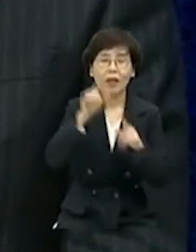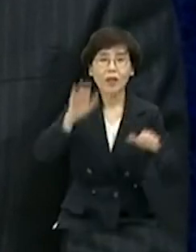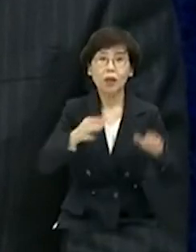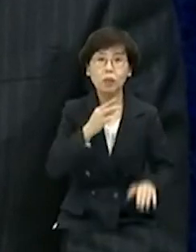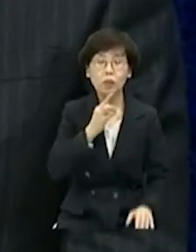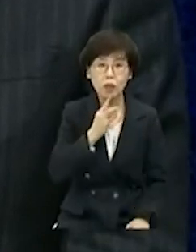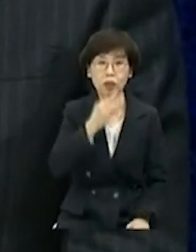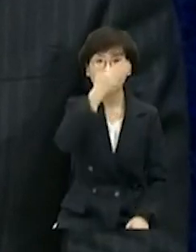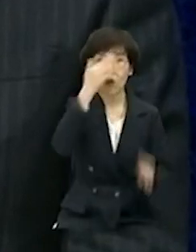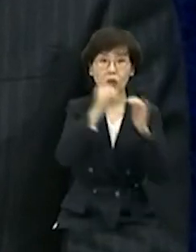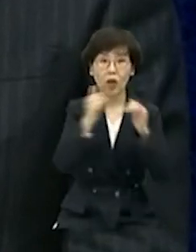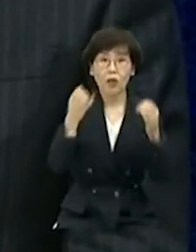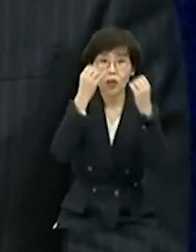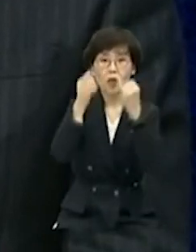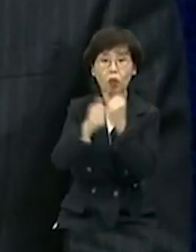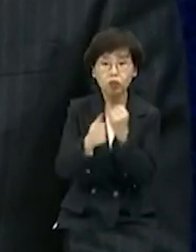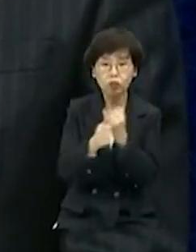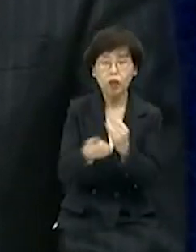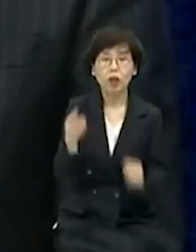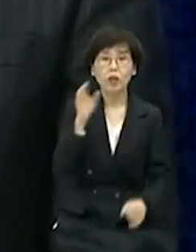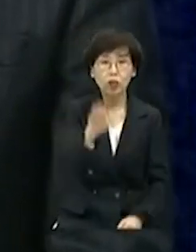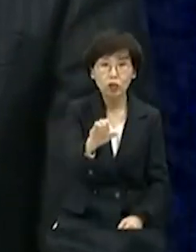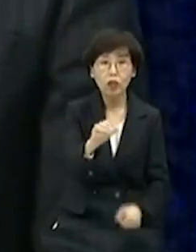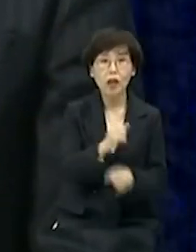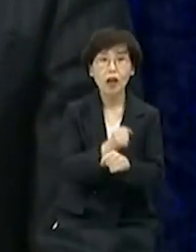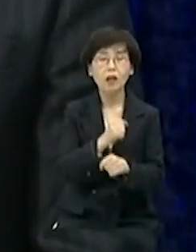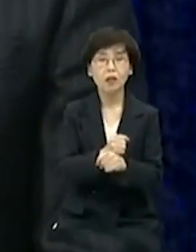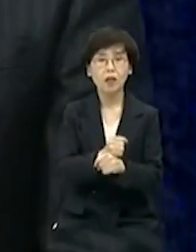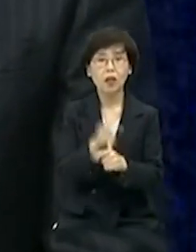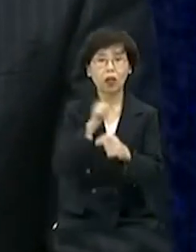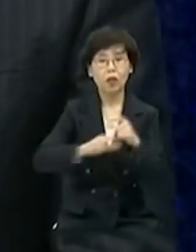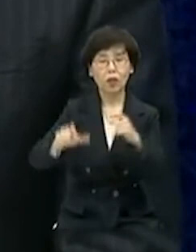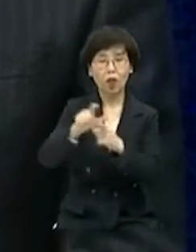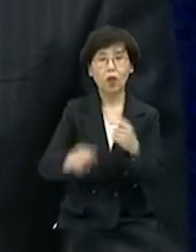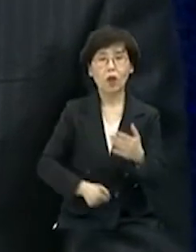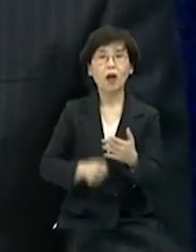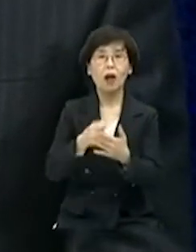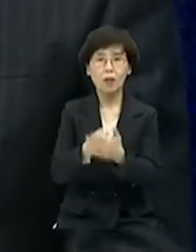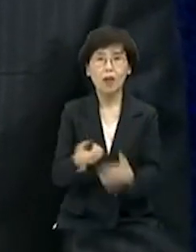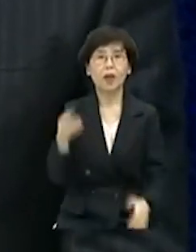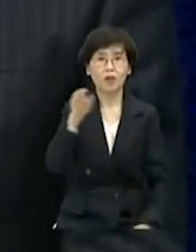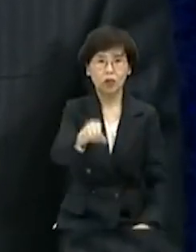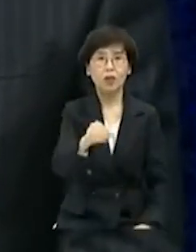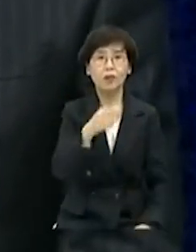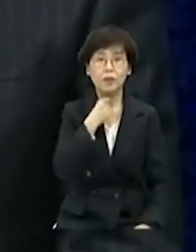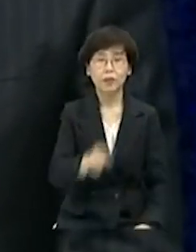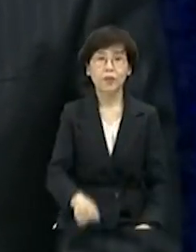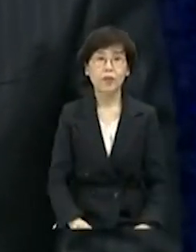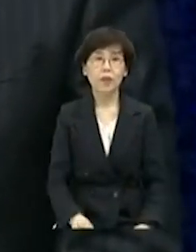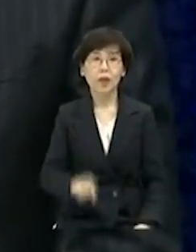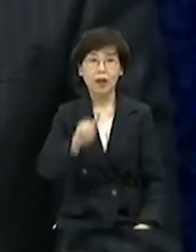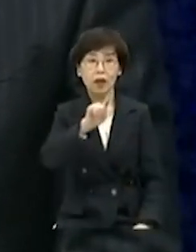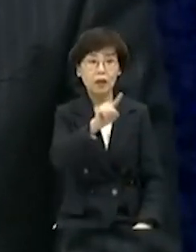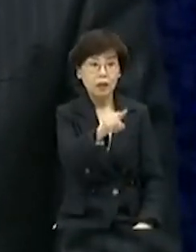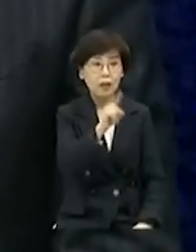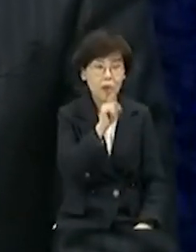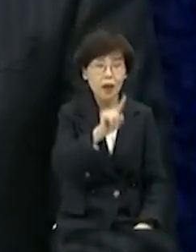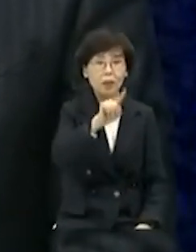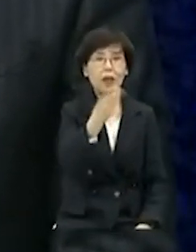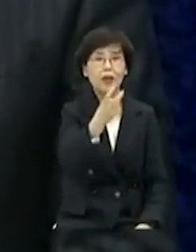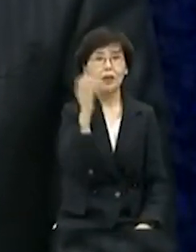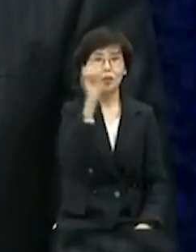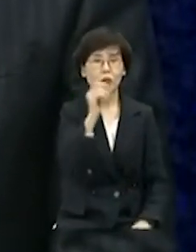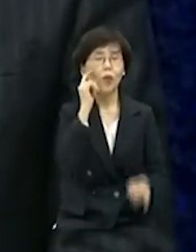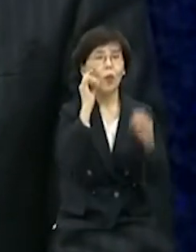신혼부부에게 투자하는 것, 저는 민선 2기가 되면 더 과감한 투자를 하겠다는 그 말씀을 마음은 드립니다. 120% 동의합니다.